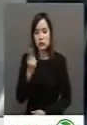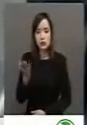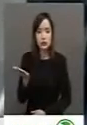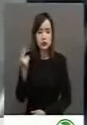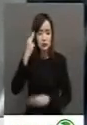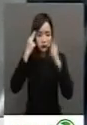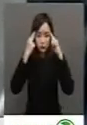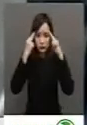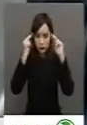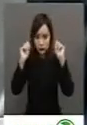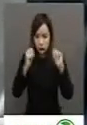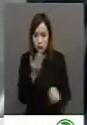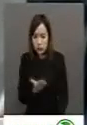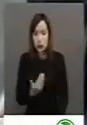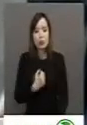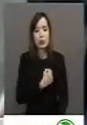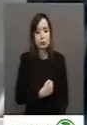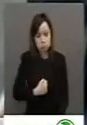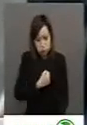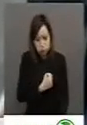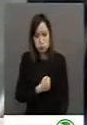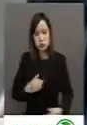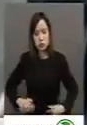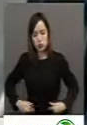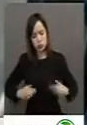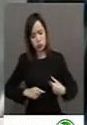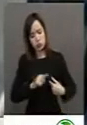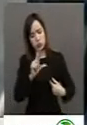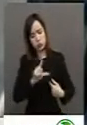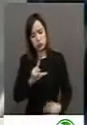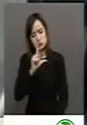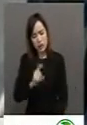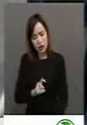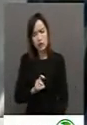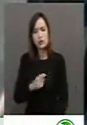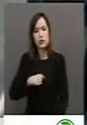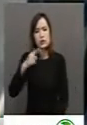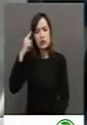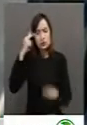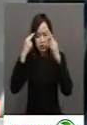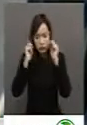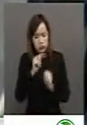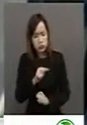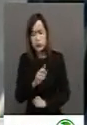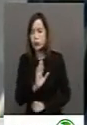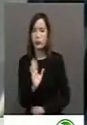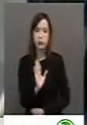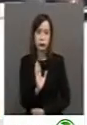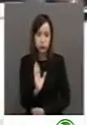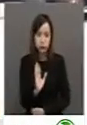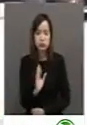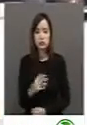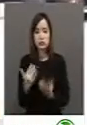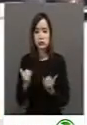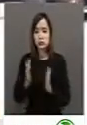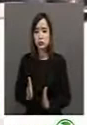รีออกมาแสดงความเสียใจต่อผู้สูญเสียในครั้งนี้นายกบอกว่าไม่น่าจะเกิดเหตุการณ์เศร้าสลดเช่นนี้ขึ้นซึ่งเจ้าหน้า